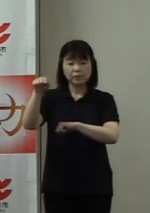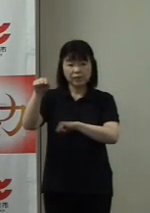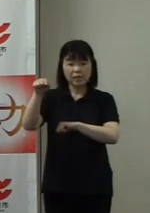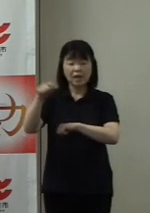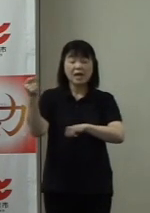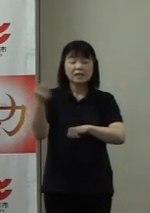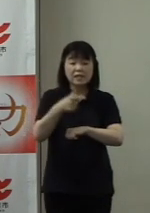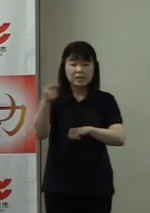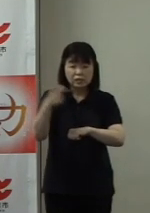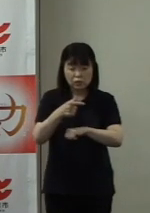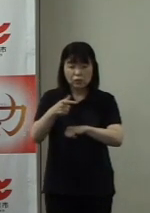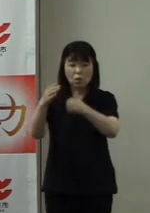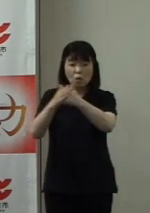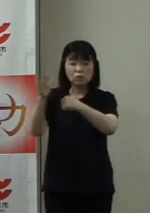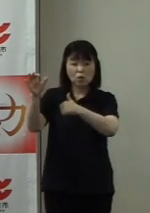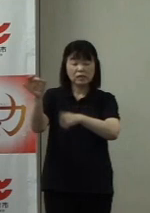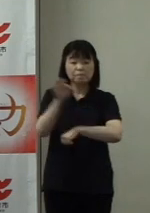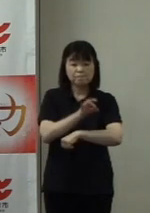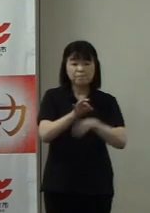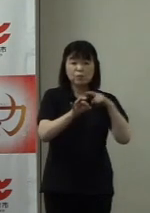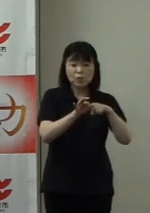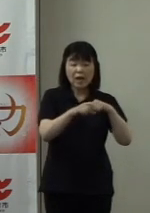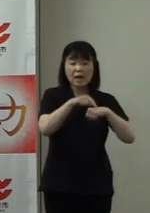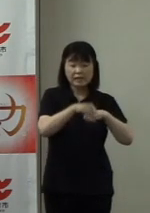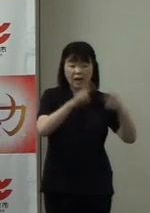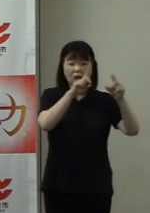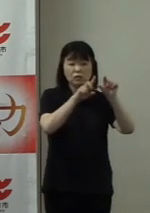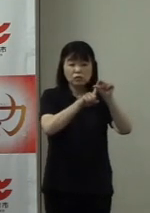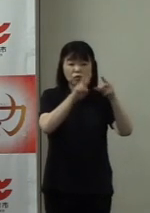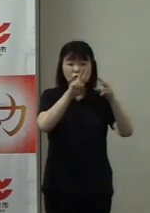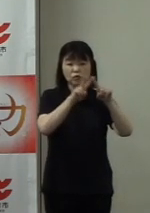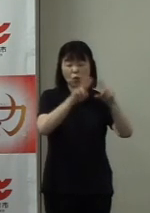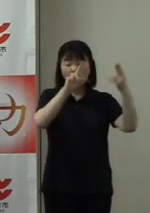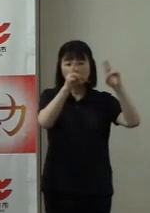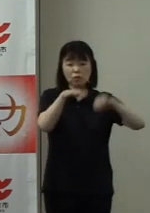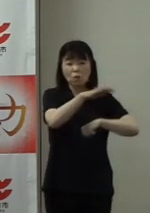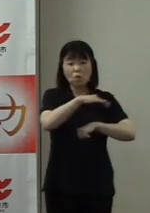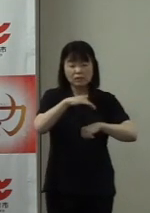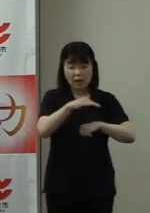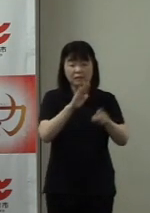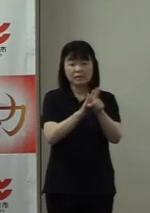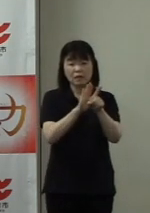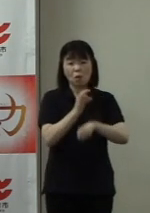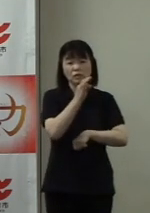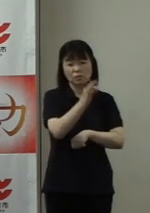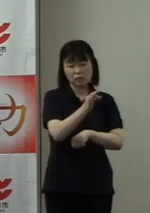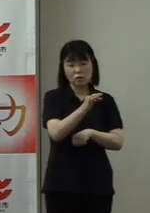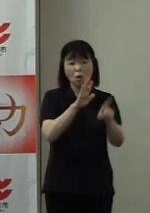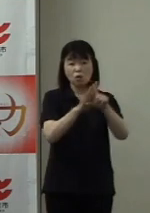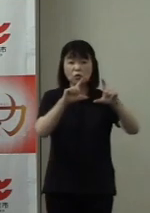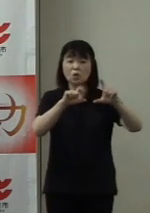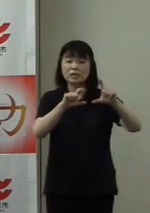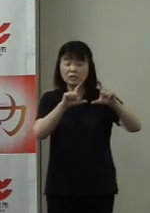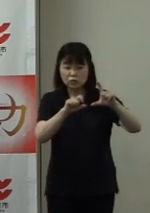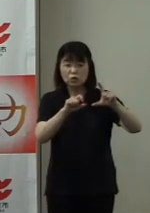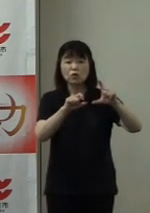緊急支援事業の補助金を受けた中小企業者等であります。補助率は中小企業者県